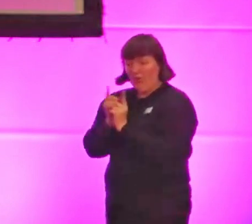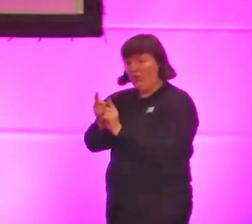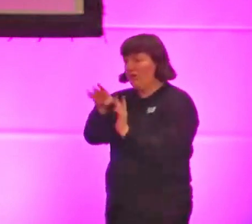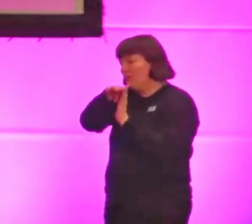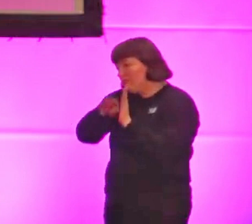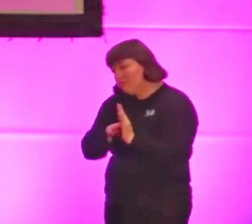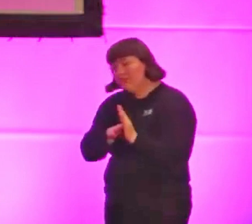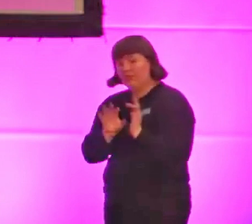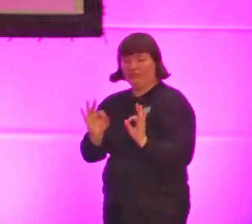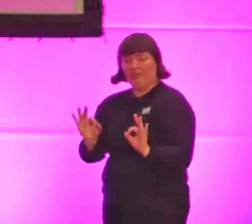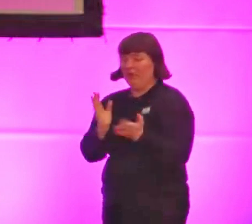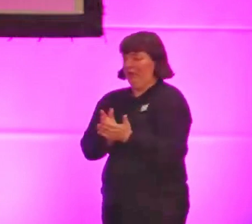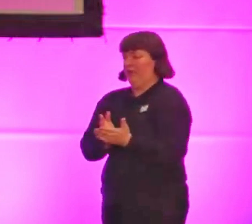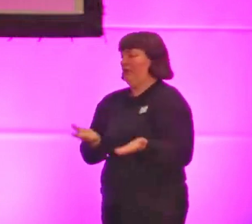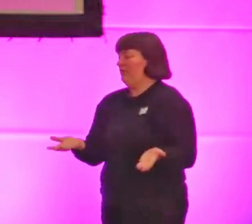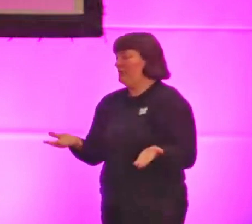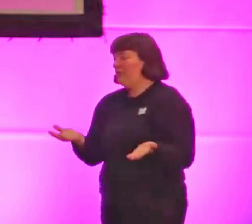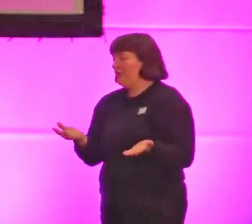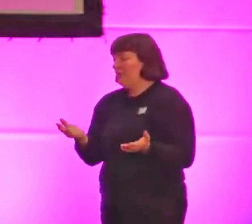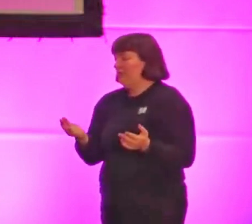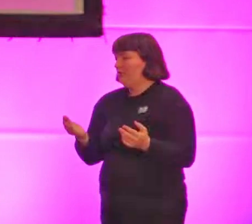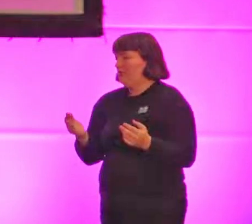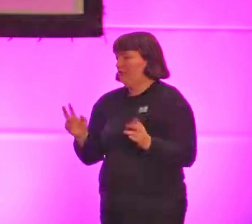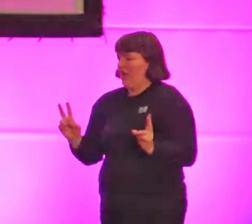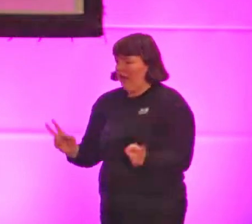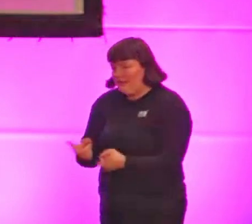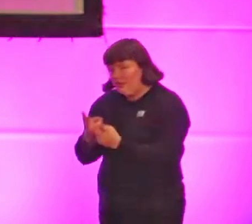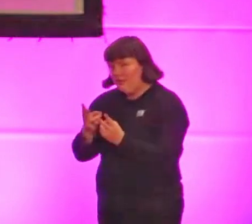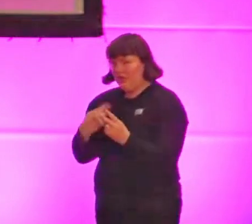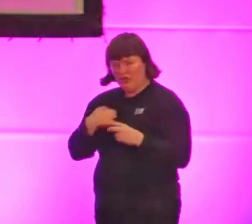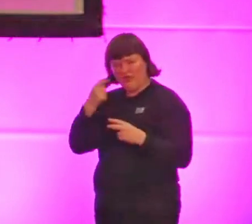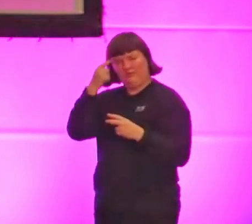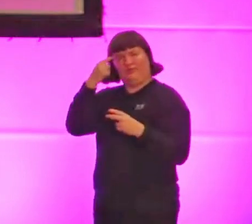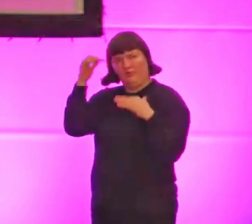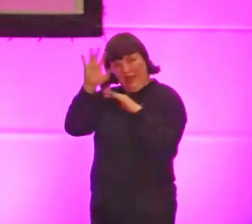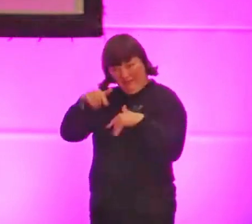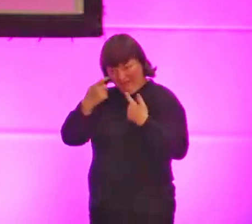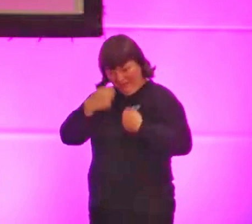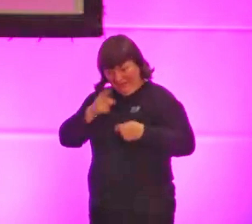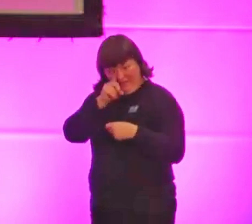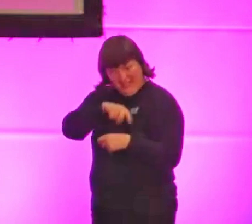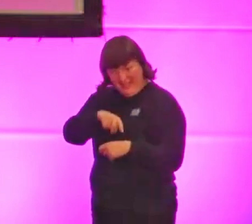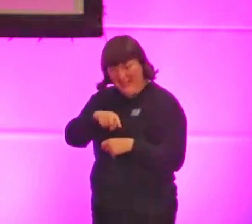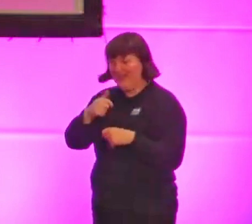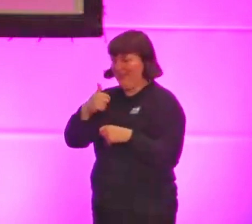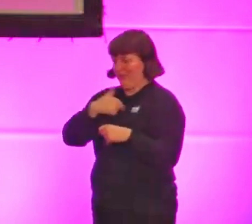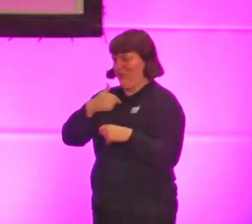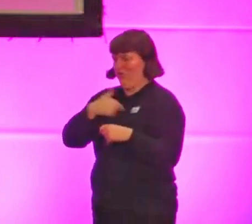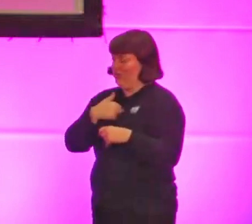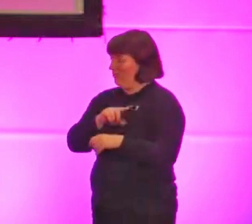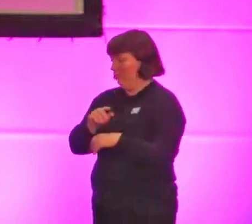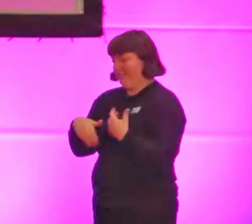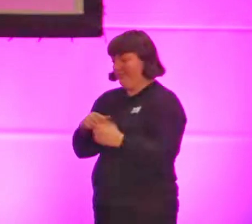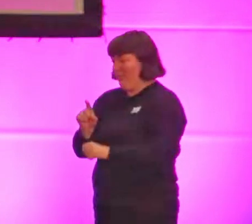och allt sånt. Och så. Men ändå hade vi ändå gjort något fel. Mm. Och då läste jag, och sen plötsligt